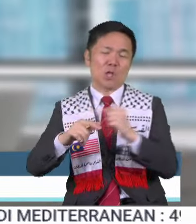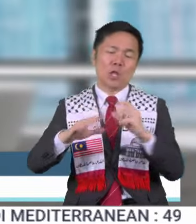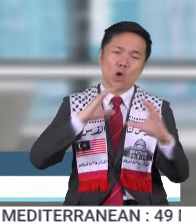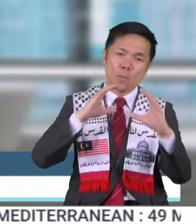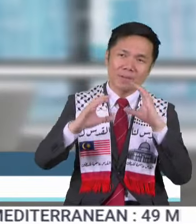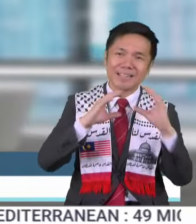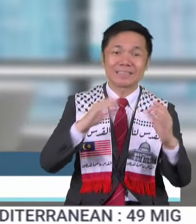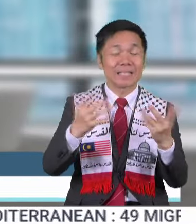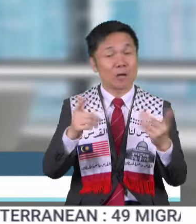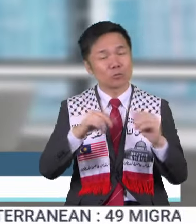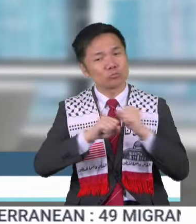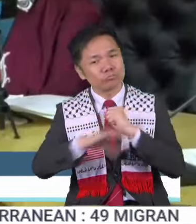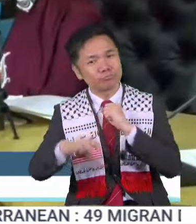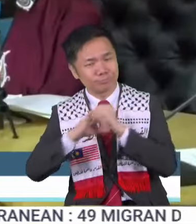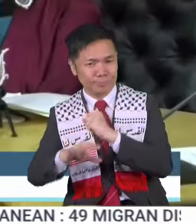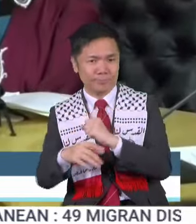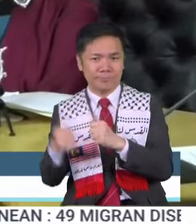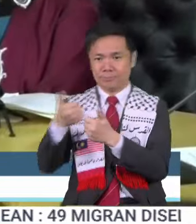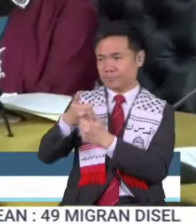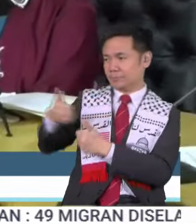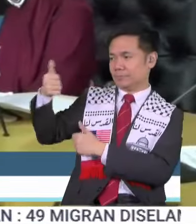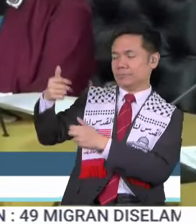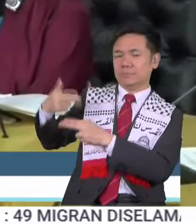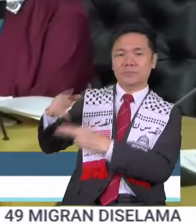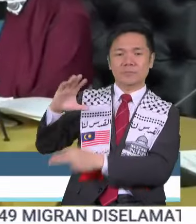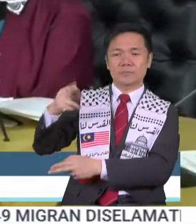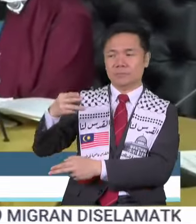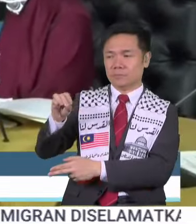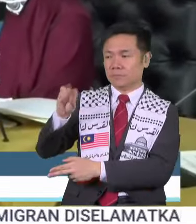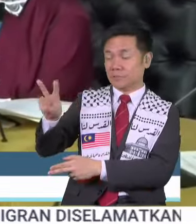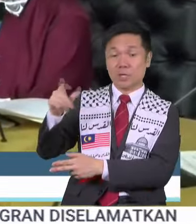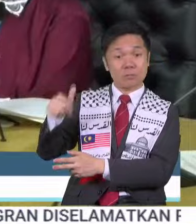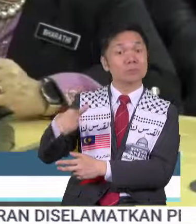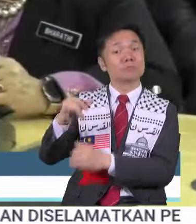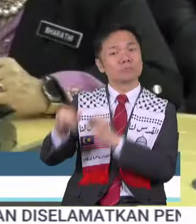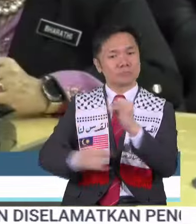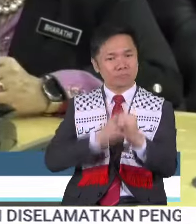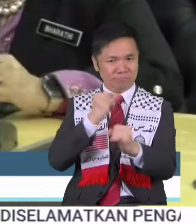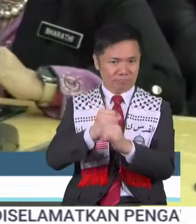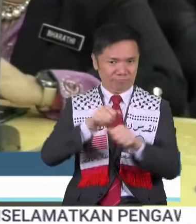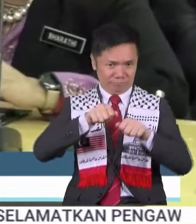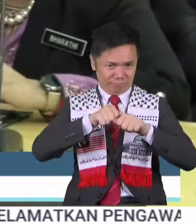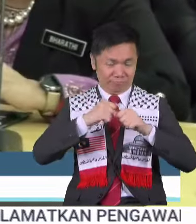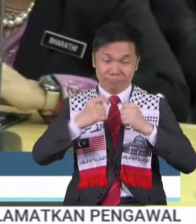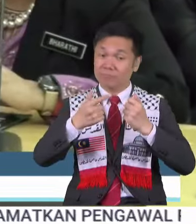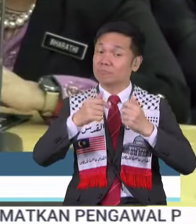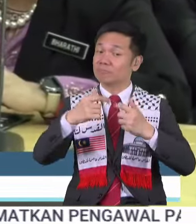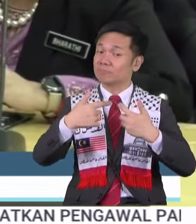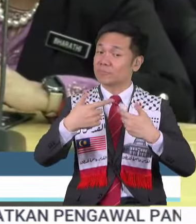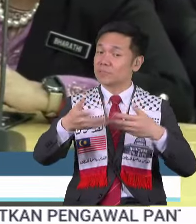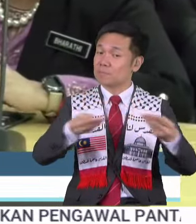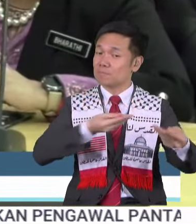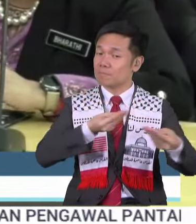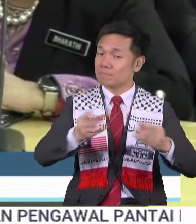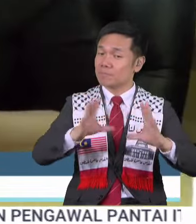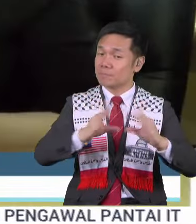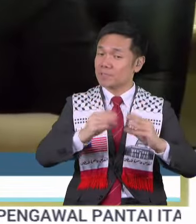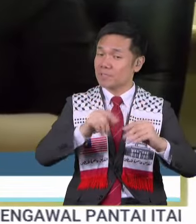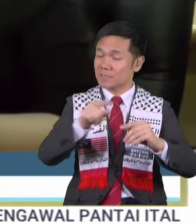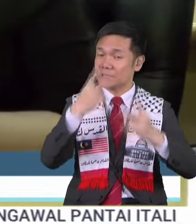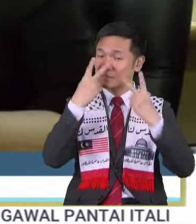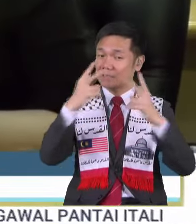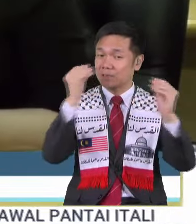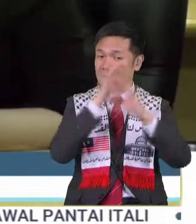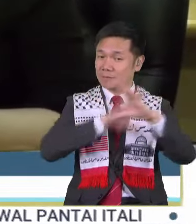pemasaran ketua menteri Pulau Pinang CH k berkata penganjurannya sejajar dengan visi Penang 2030 serta ia